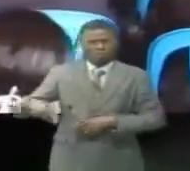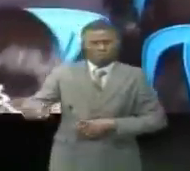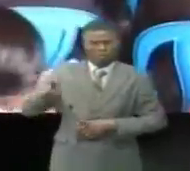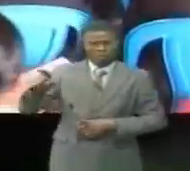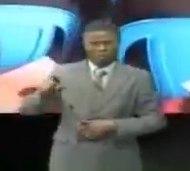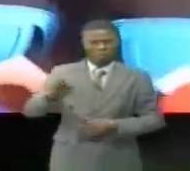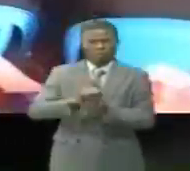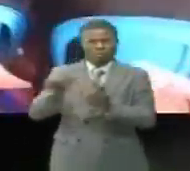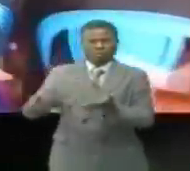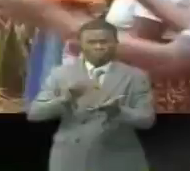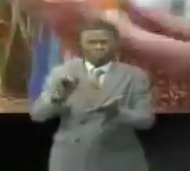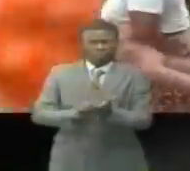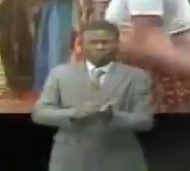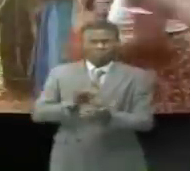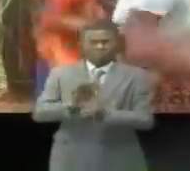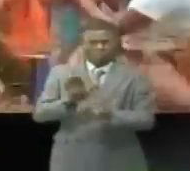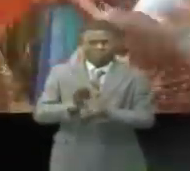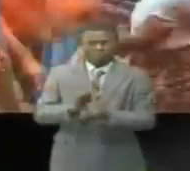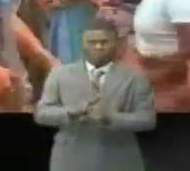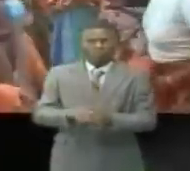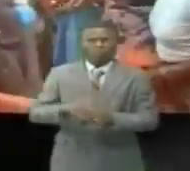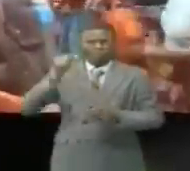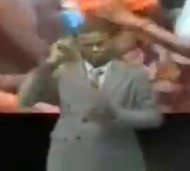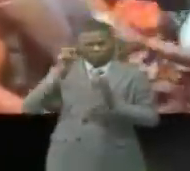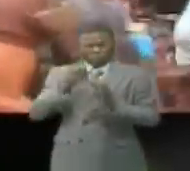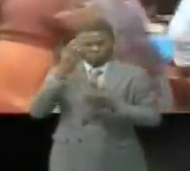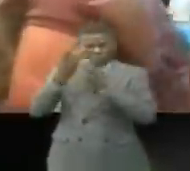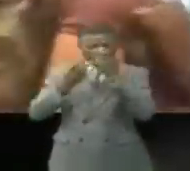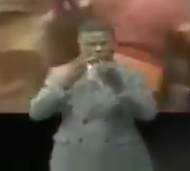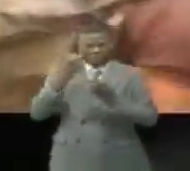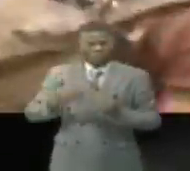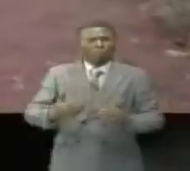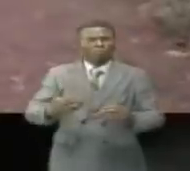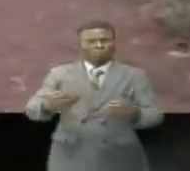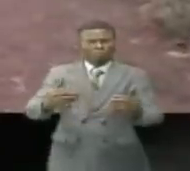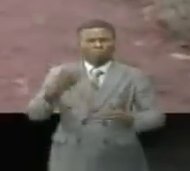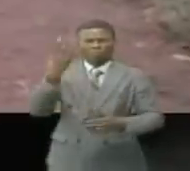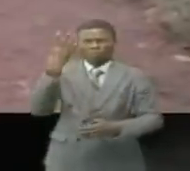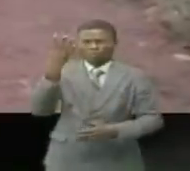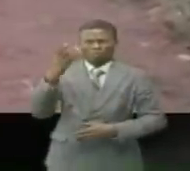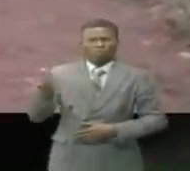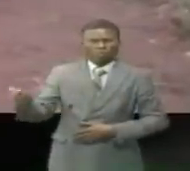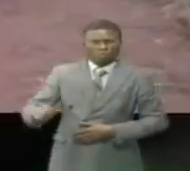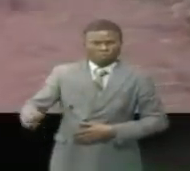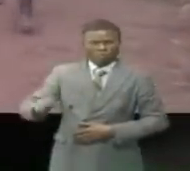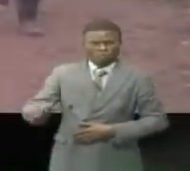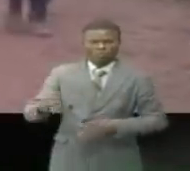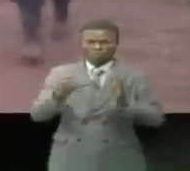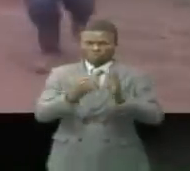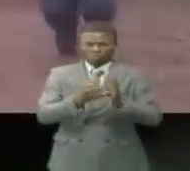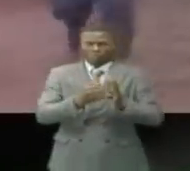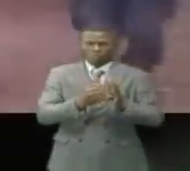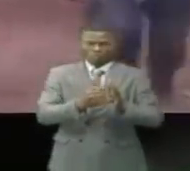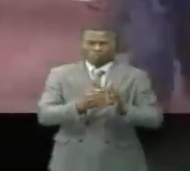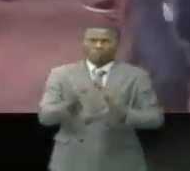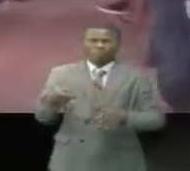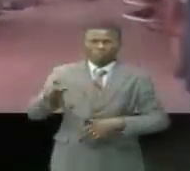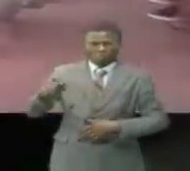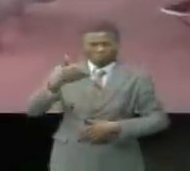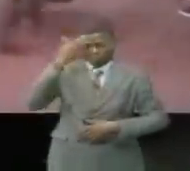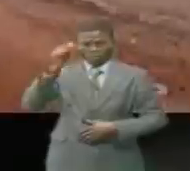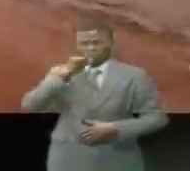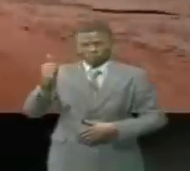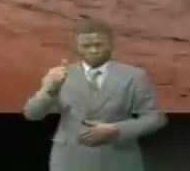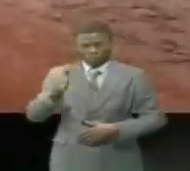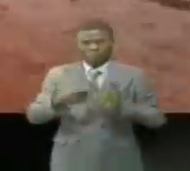la fiscalité et bien d'autres. L'itinérance du gouverneur Jean-Robert Nzanza Bombiti dans 4 territoires sur 6 que compte la province du Bas-Ouélé n'a pas échappé dans